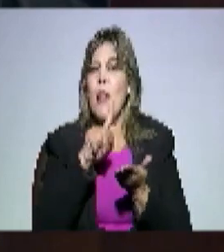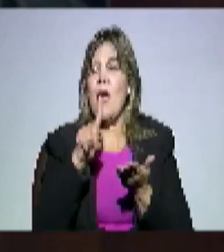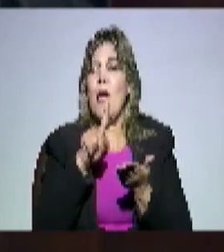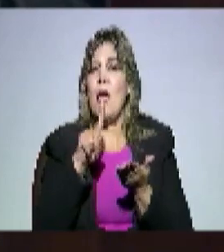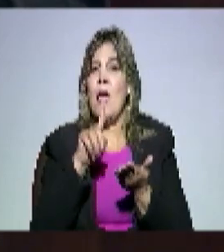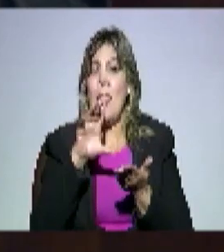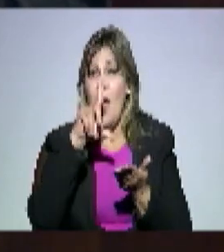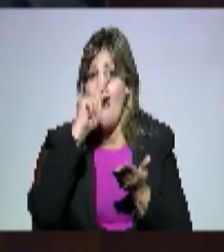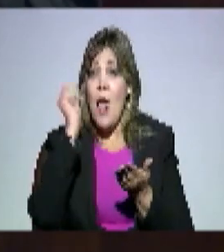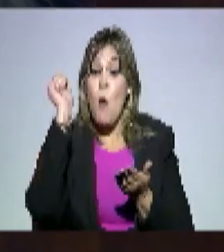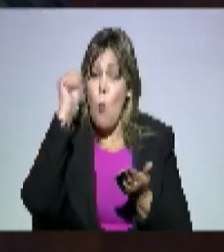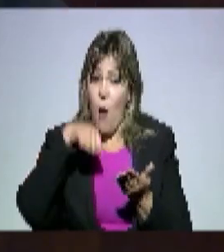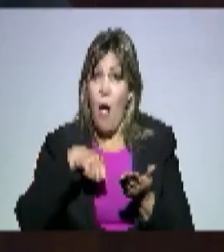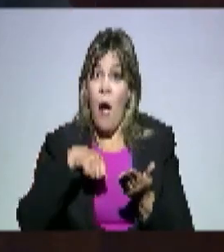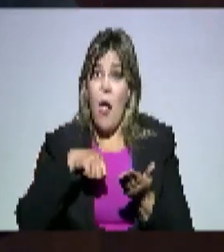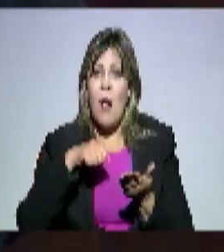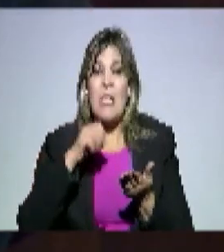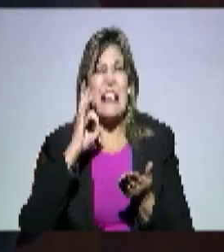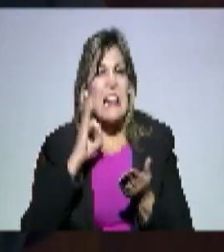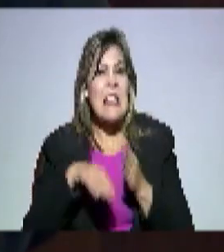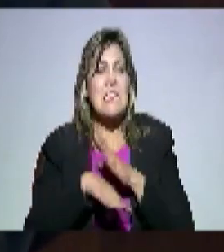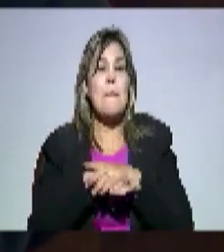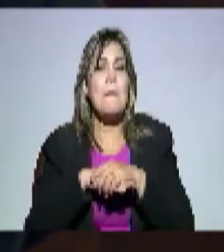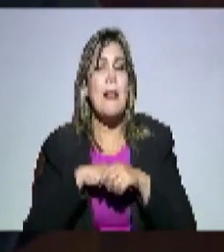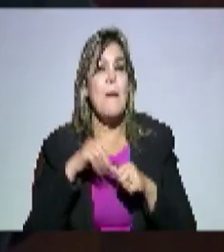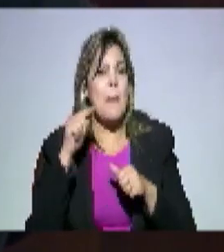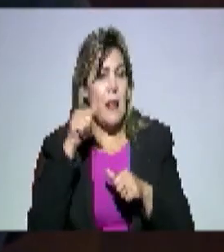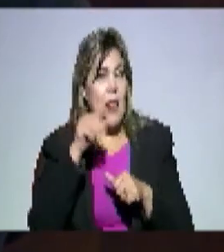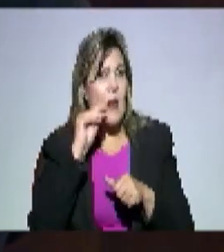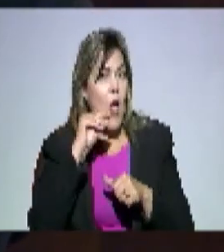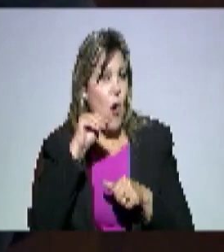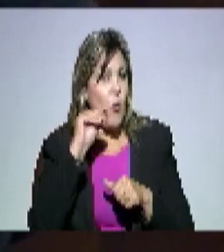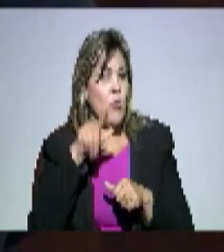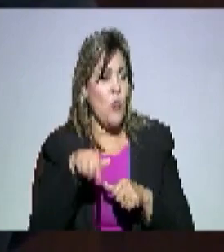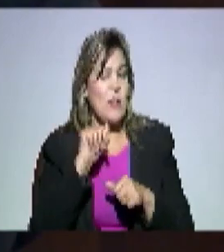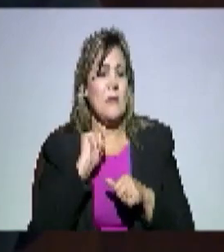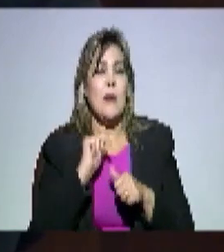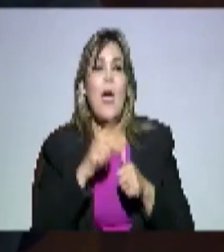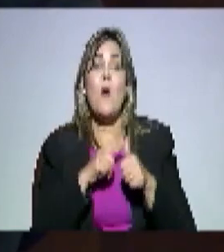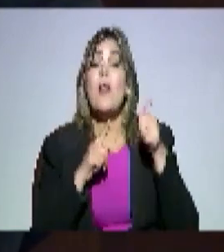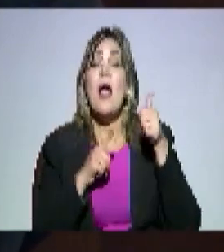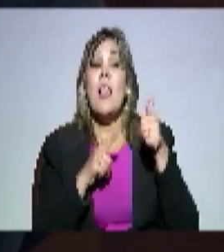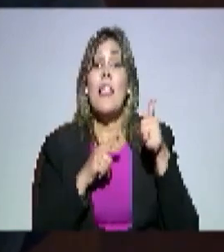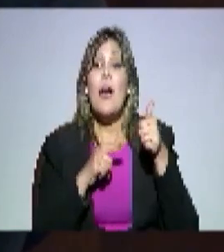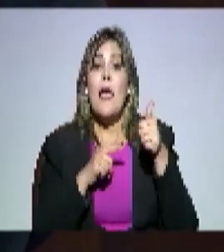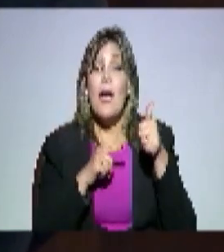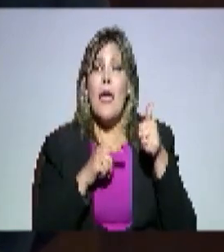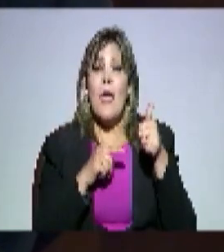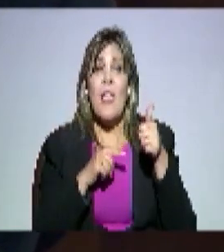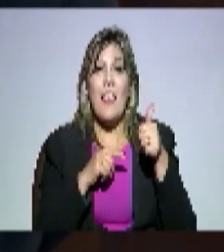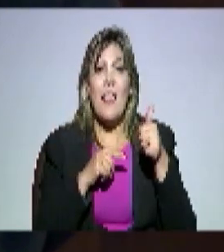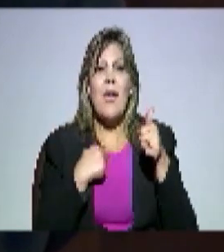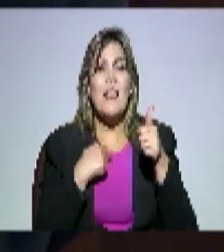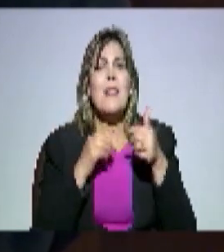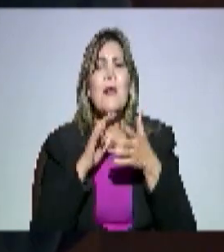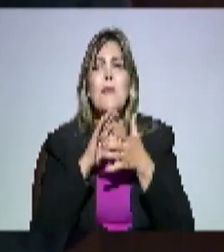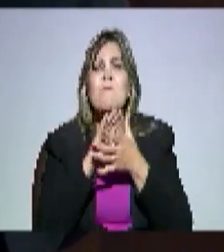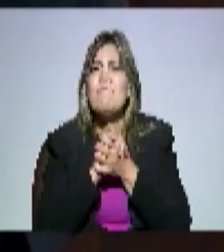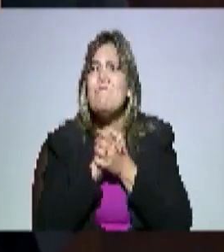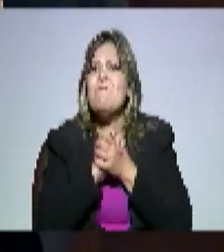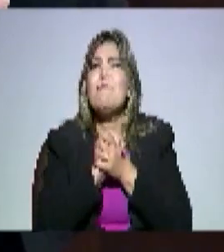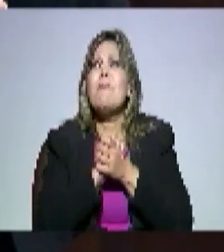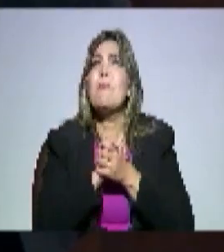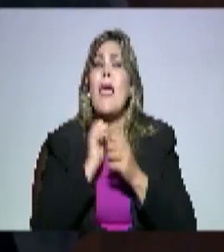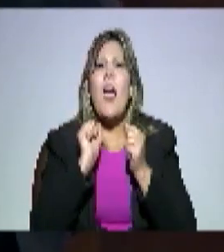اذا كانت الاجابه اه ننفذ الاتي حاته التقوى تبدا نمره واحد بعشره مع الله من